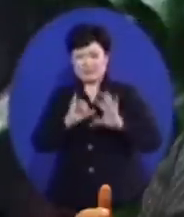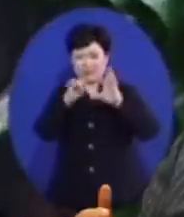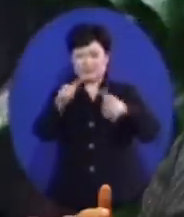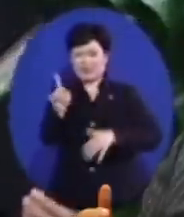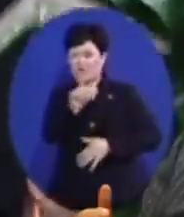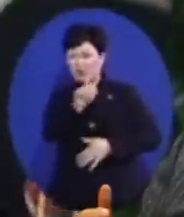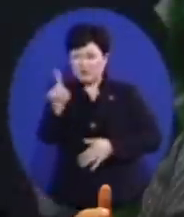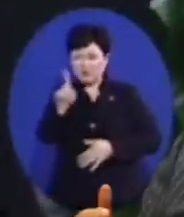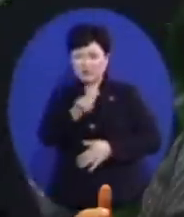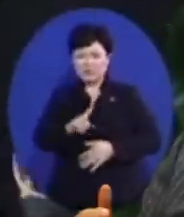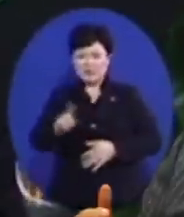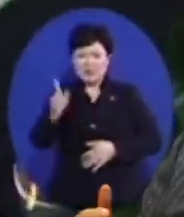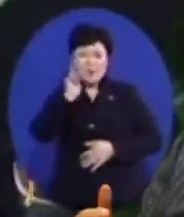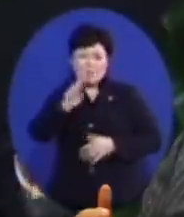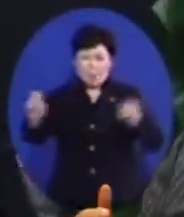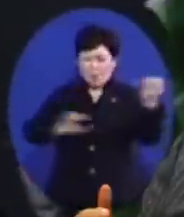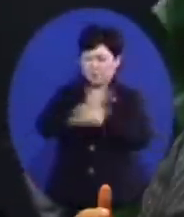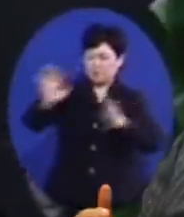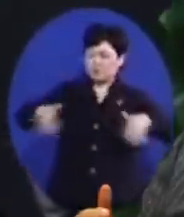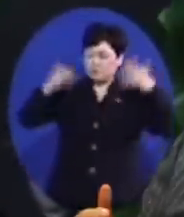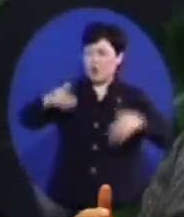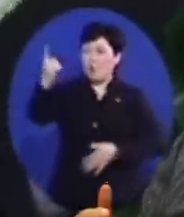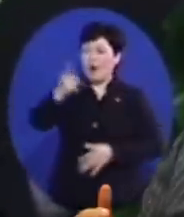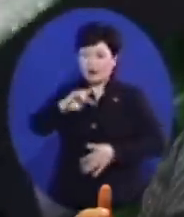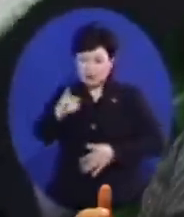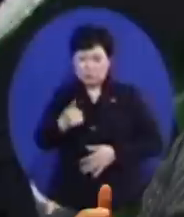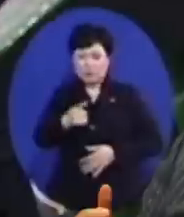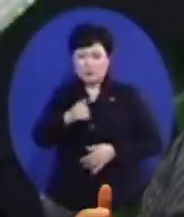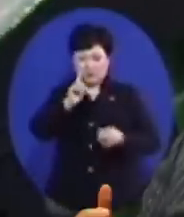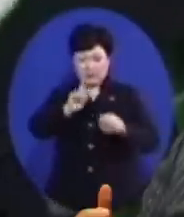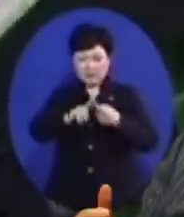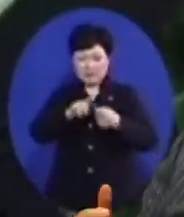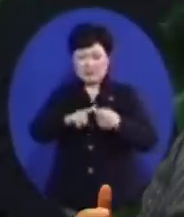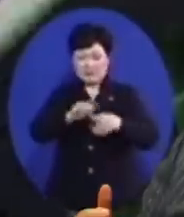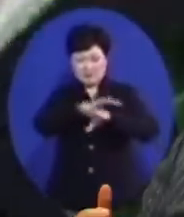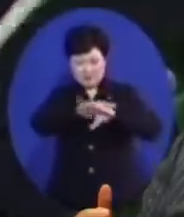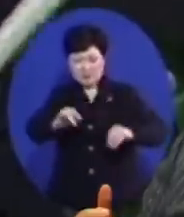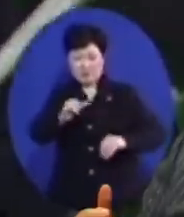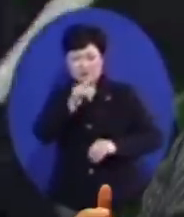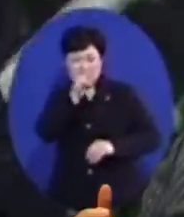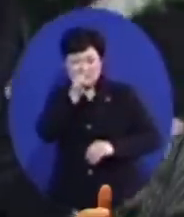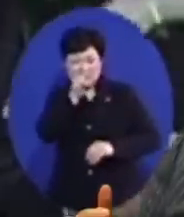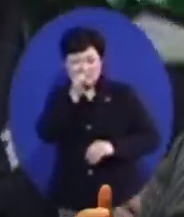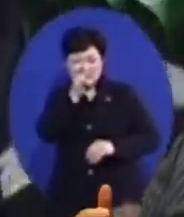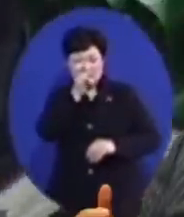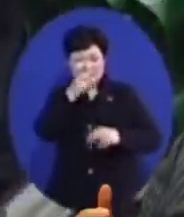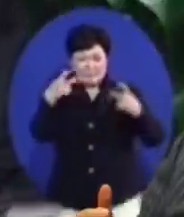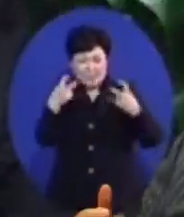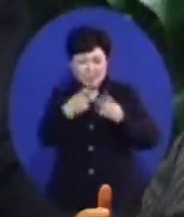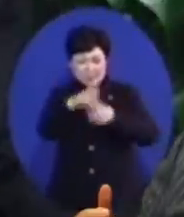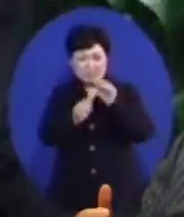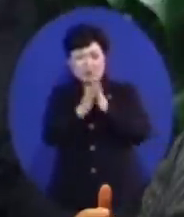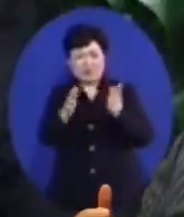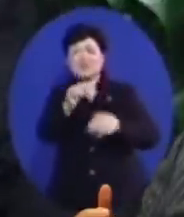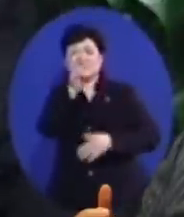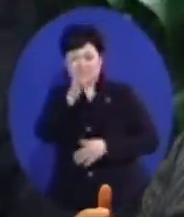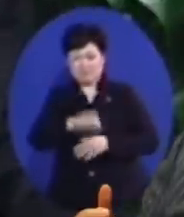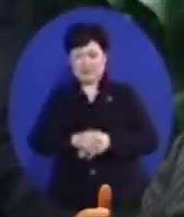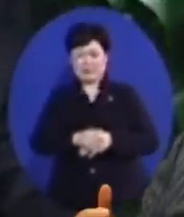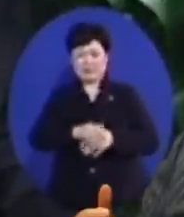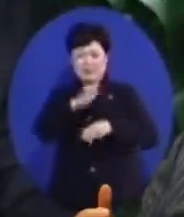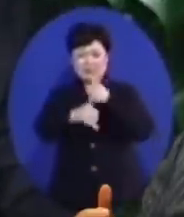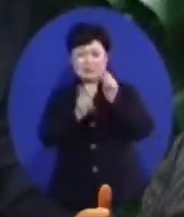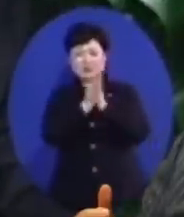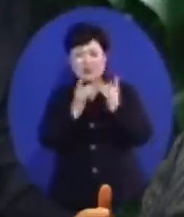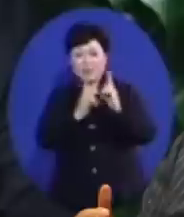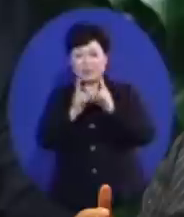어떠한 폭풍우가 불어와도 거기에 처방할 수 있는 날개가 성경에 기록되어 있는 것입니다. 우리는 그 성경의